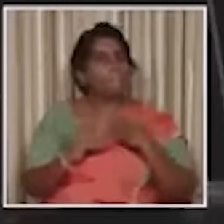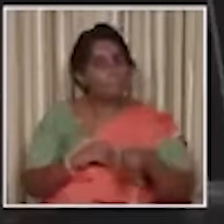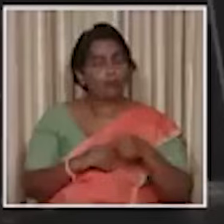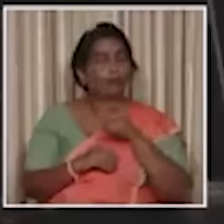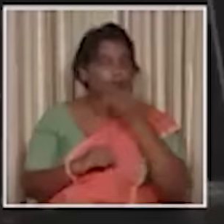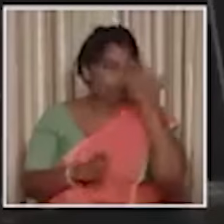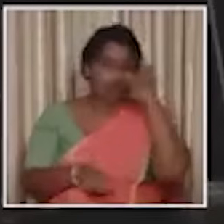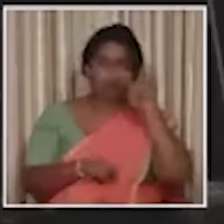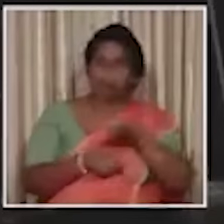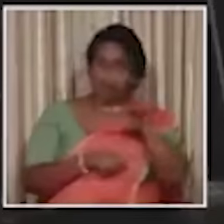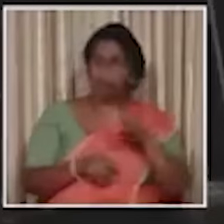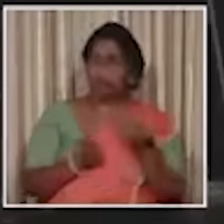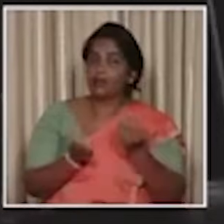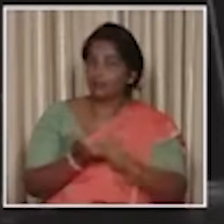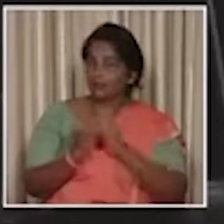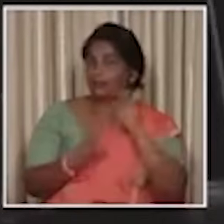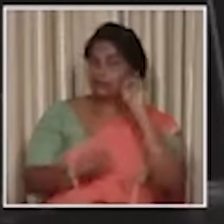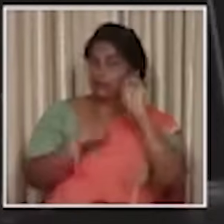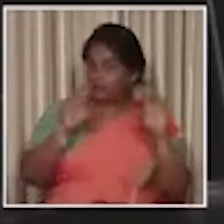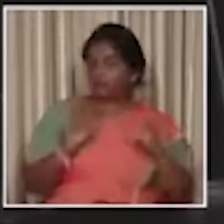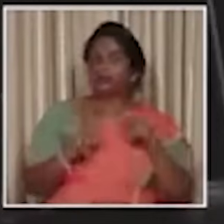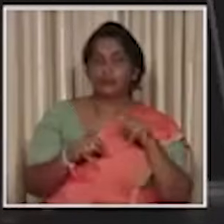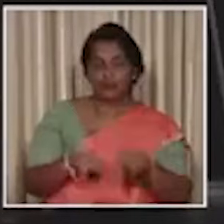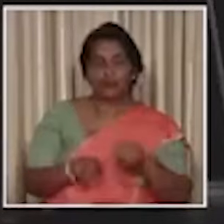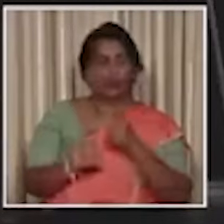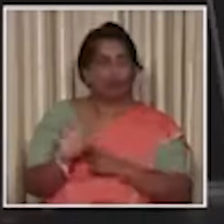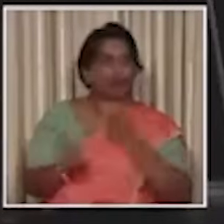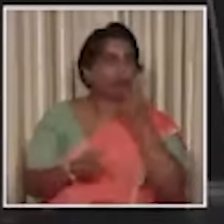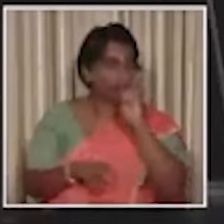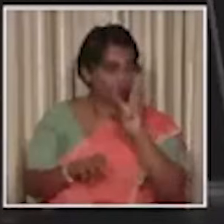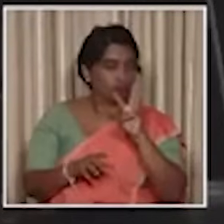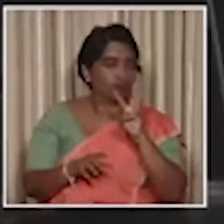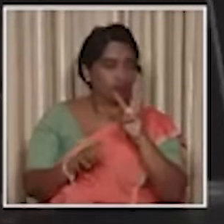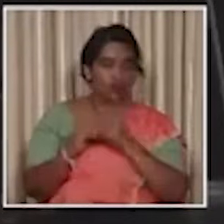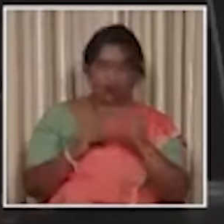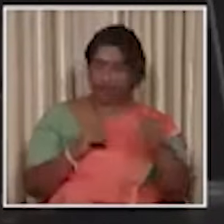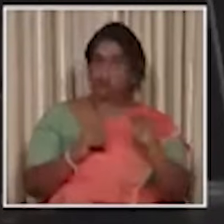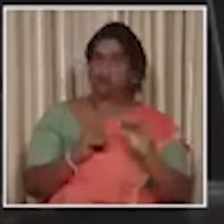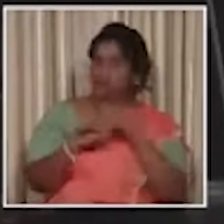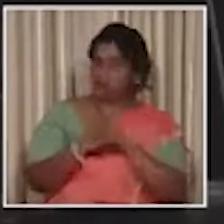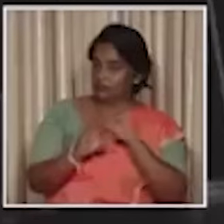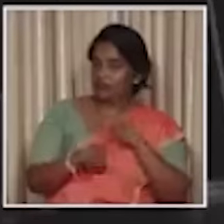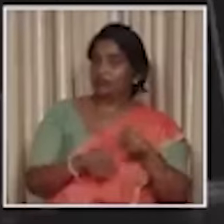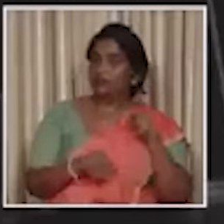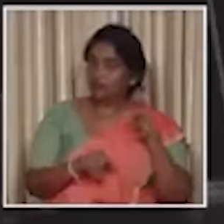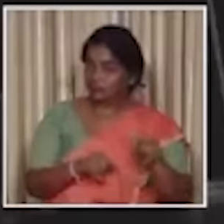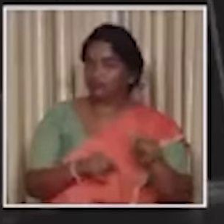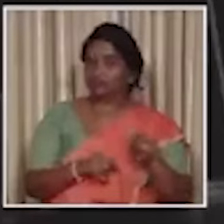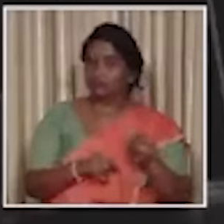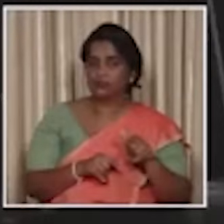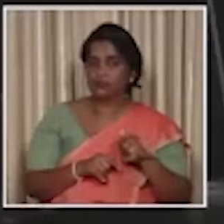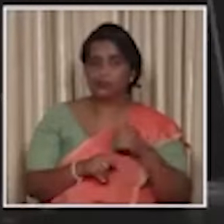மேல்குடியேற்றம் நடைபெற்றும் 13 நிரம்பிய பின்னரும் பெருமளவான மாவீரர் துயிலும் இல்லங்கள் இராணுவத்தினரின் ஆக்கிரமிப்பிலேயே